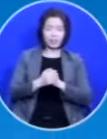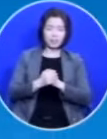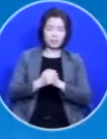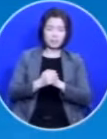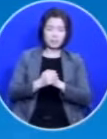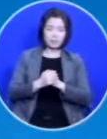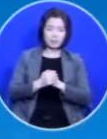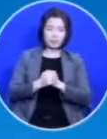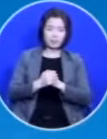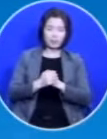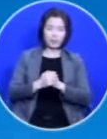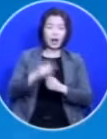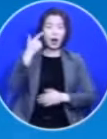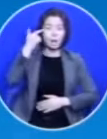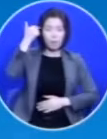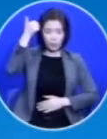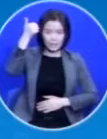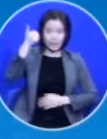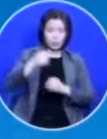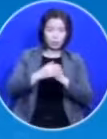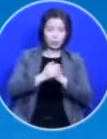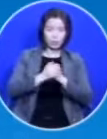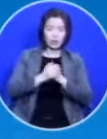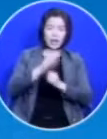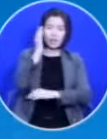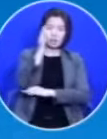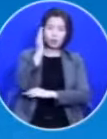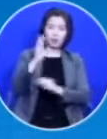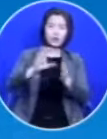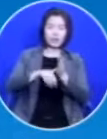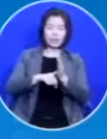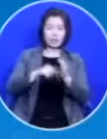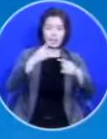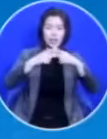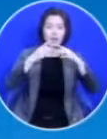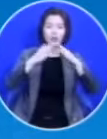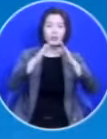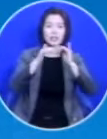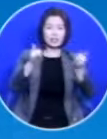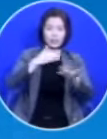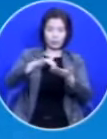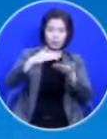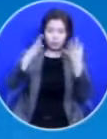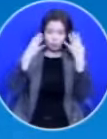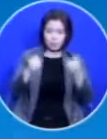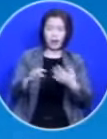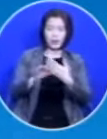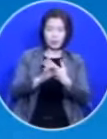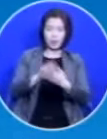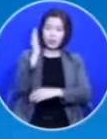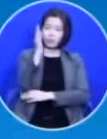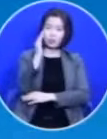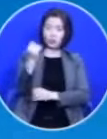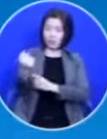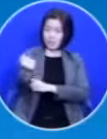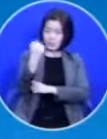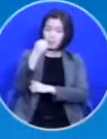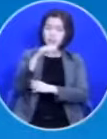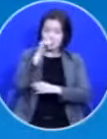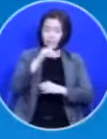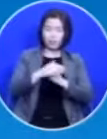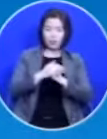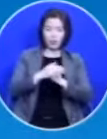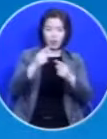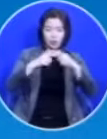어떻해 목사도이 설교를 할 때 교인이 많으면 설교할 힘이납니다 근데 교인이